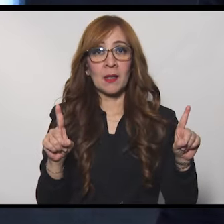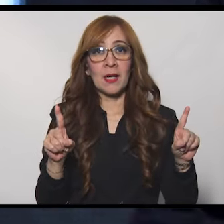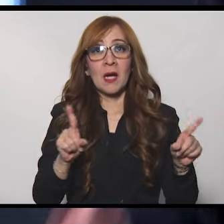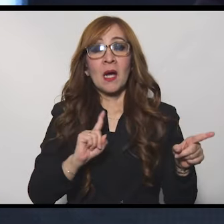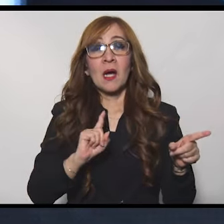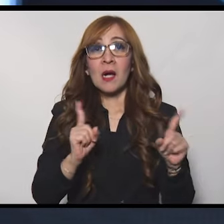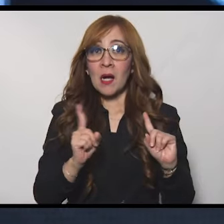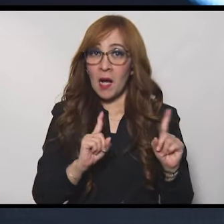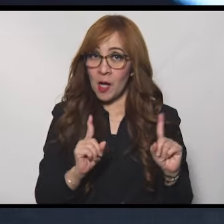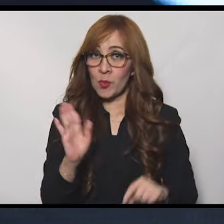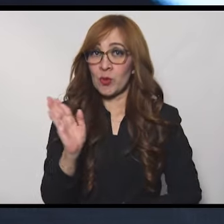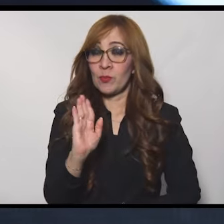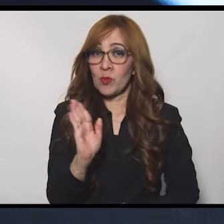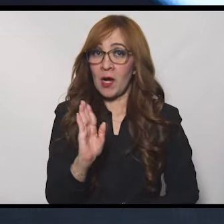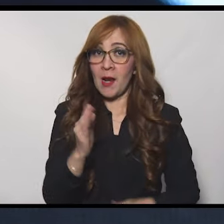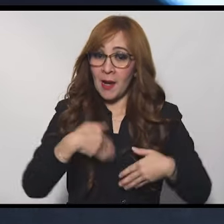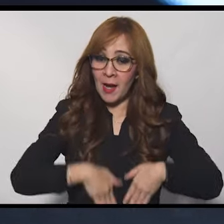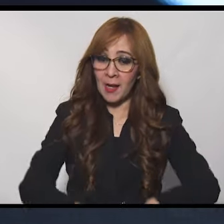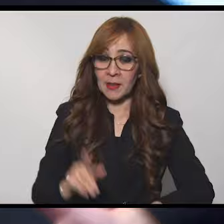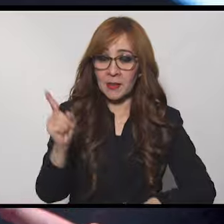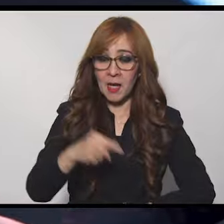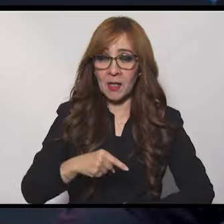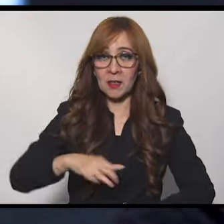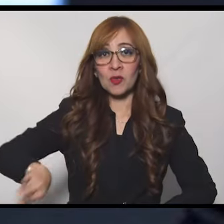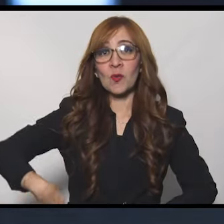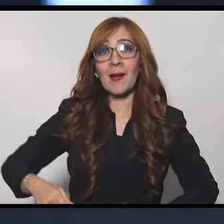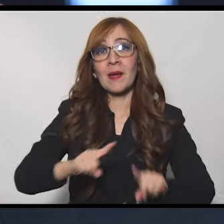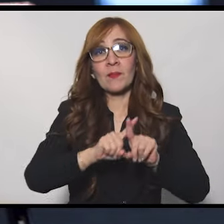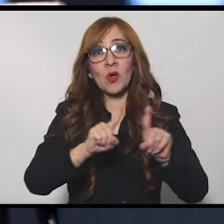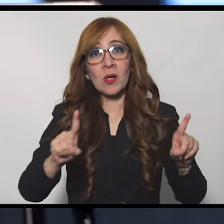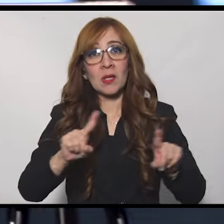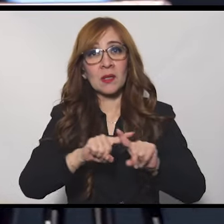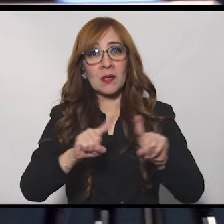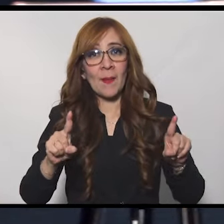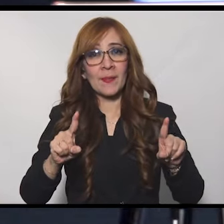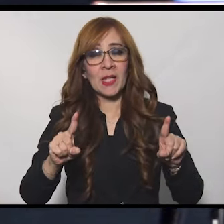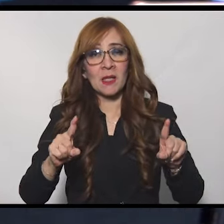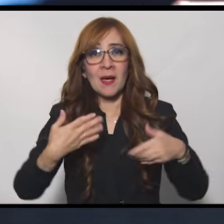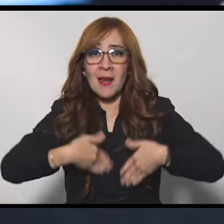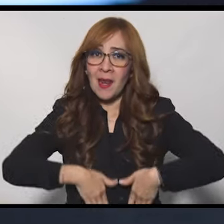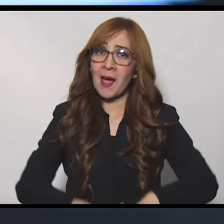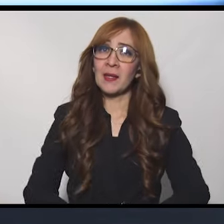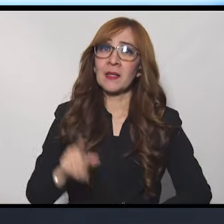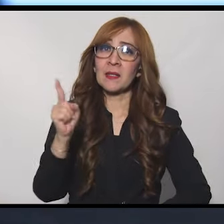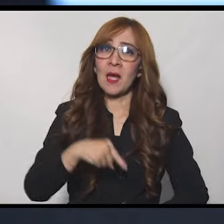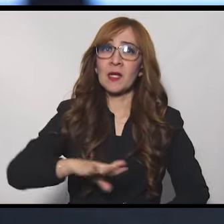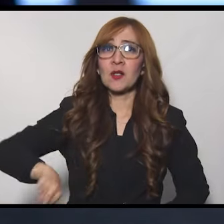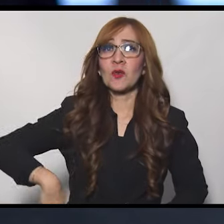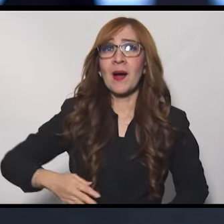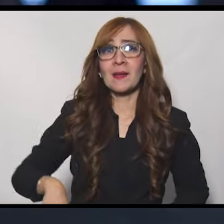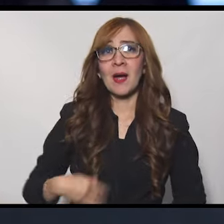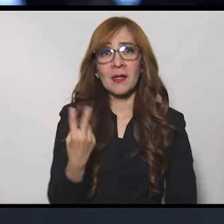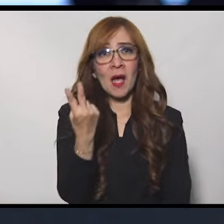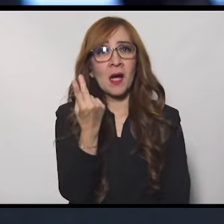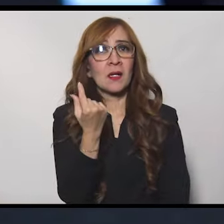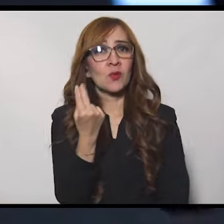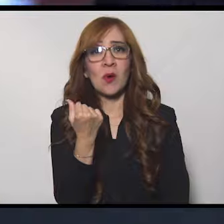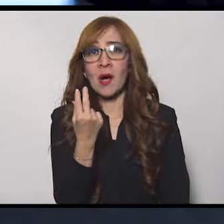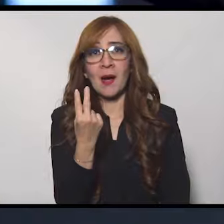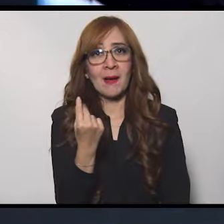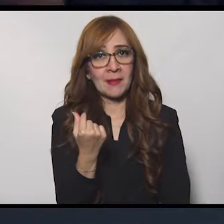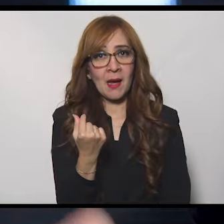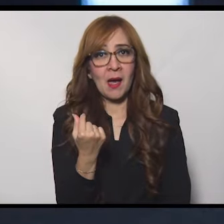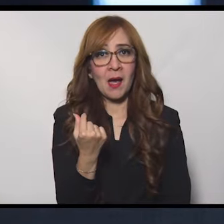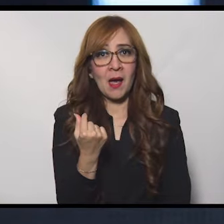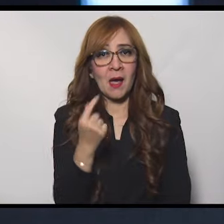Walaupun tidak lahir dari keluarga yang broken, kita lahir dari sebuah keluarga yang financialnya itu bukan yang